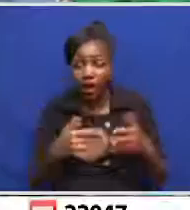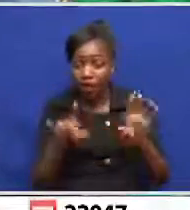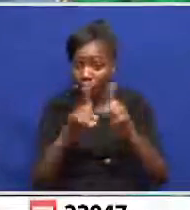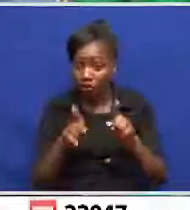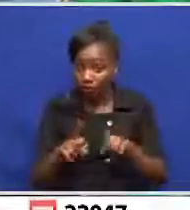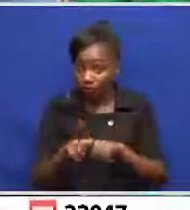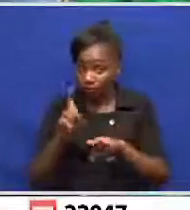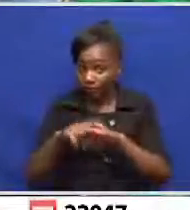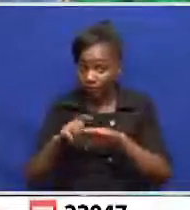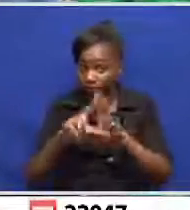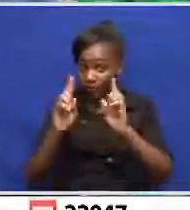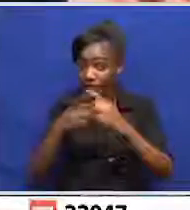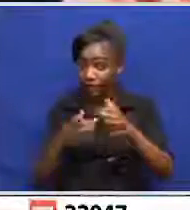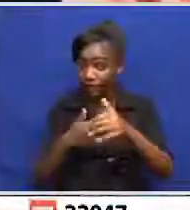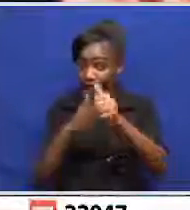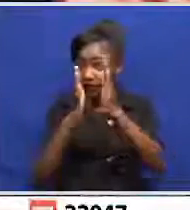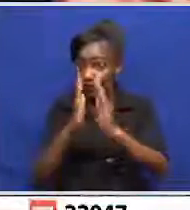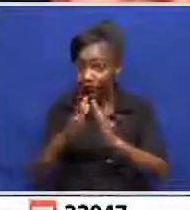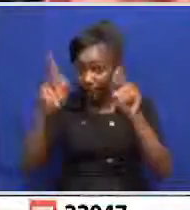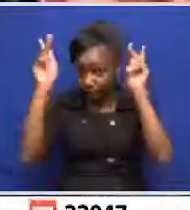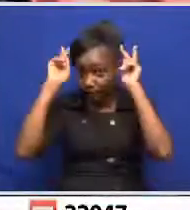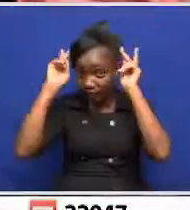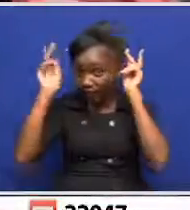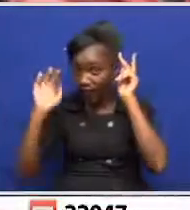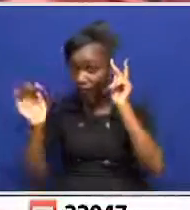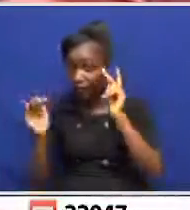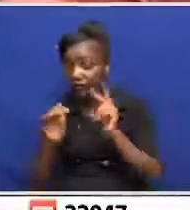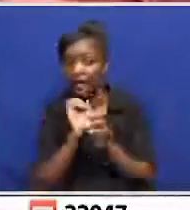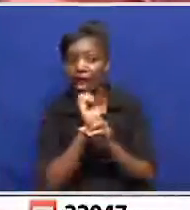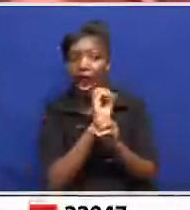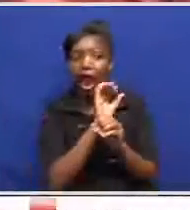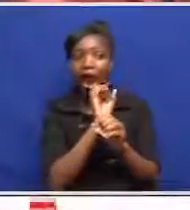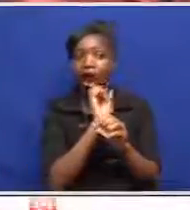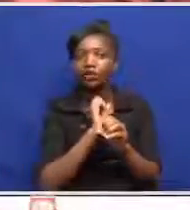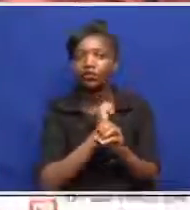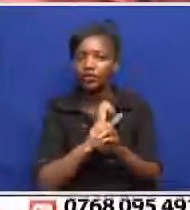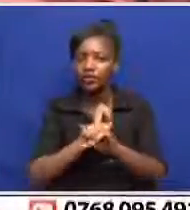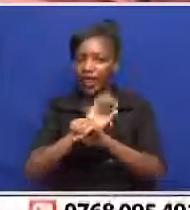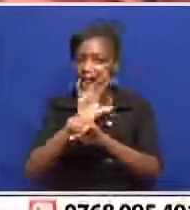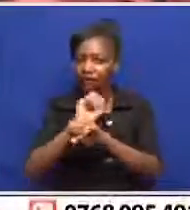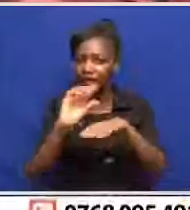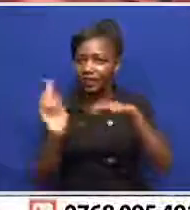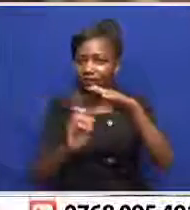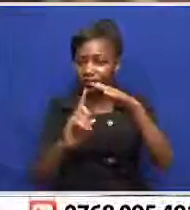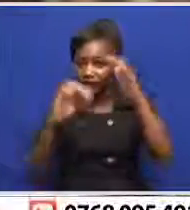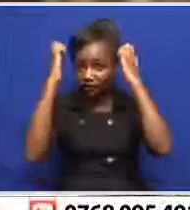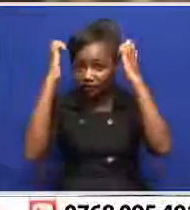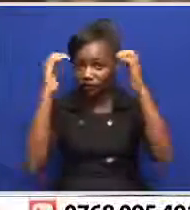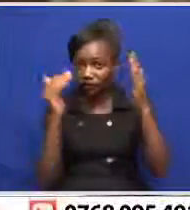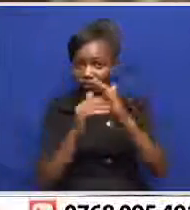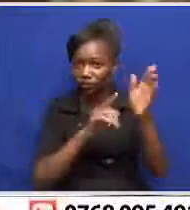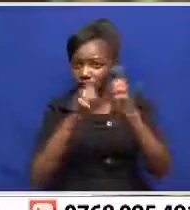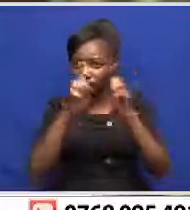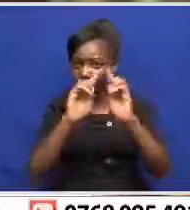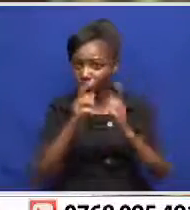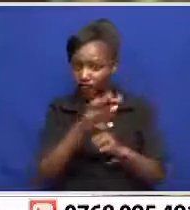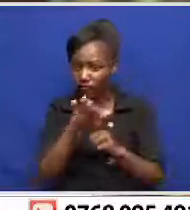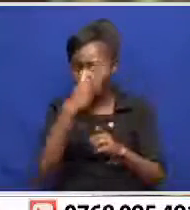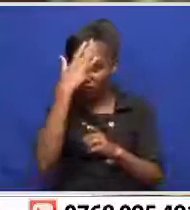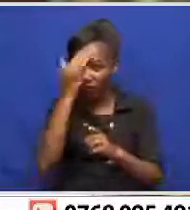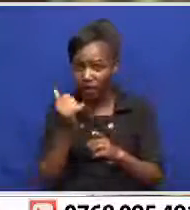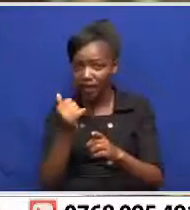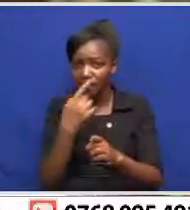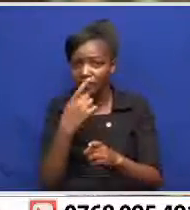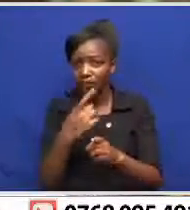huo huo baad ya vio katika kaun hii wana isauri wizara ya elimu kusi tisha ziara za maeneo mbal mbali nchini kwa kising hiio kuwa